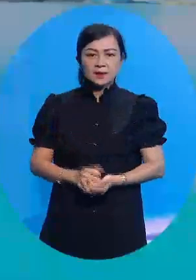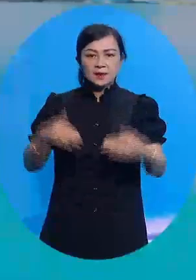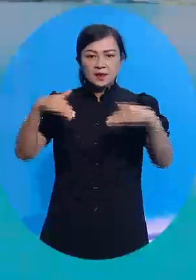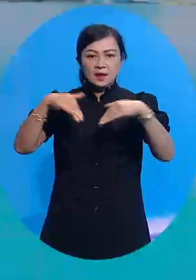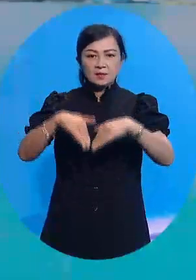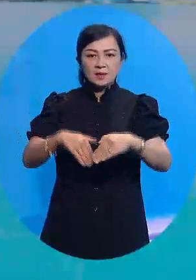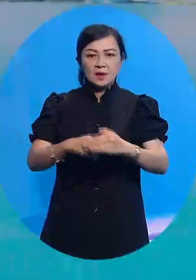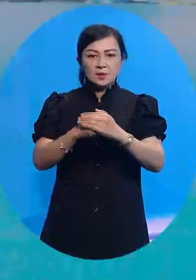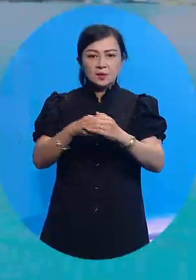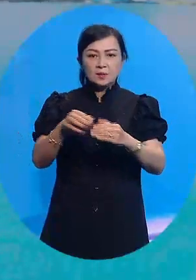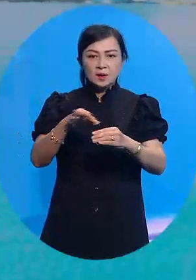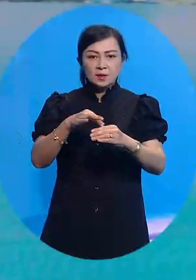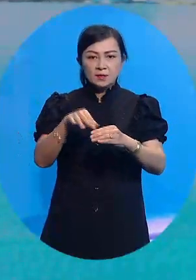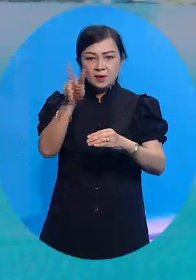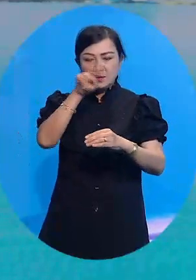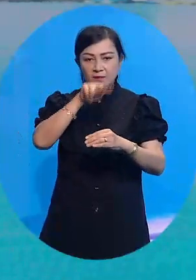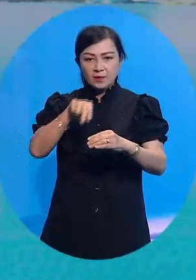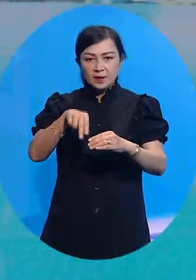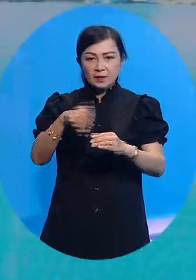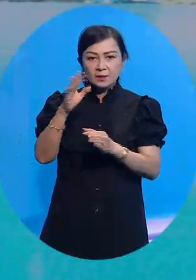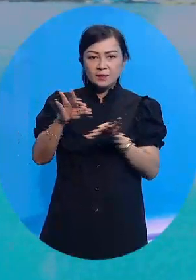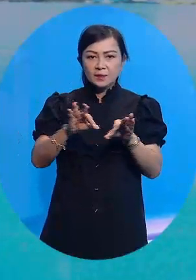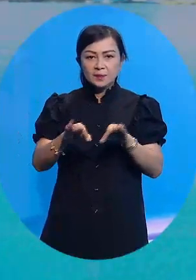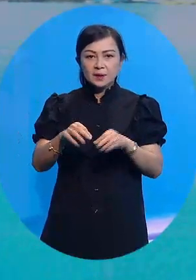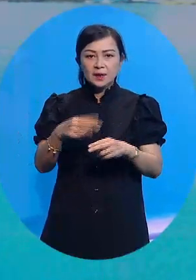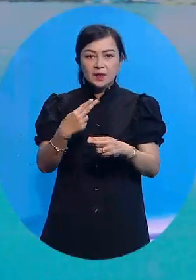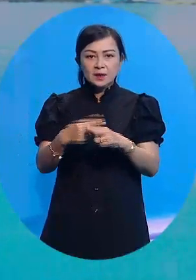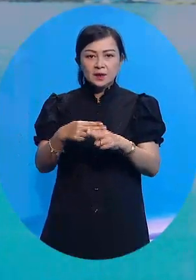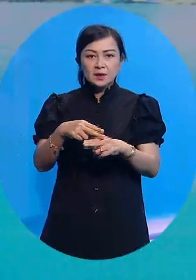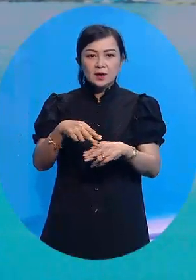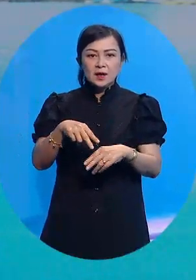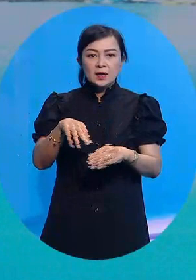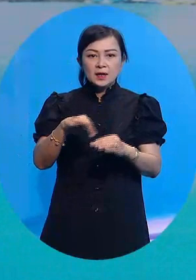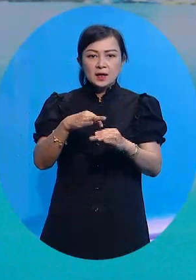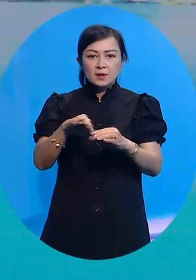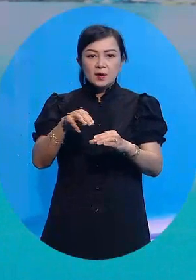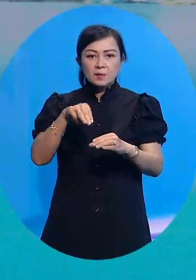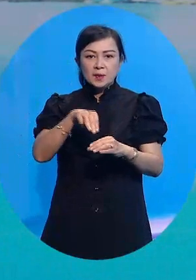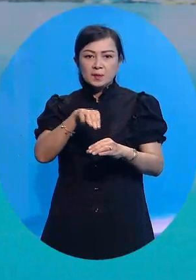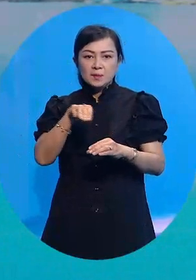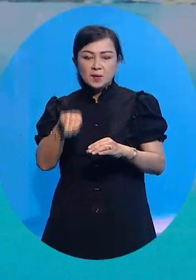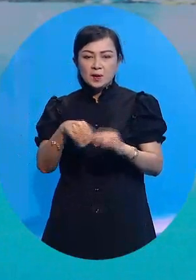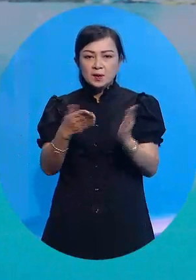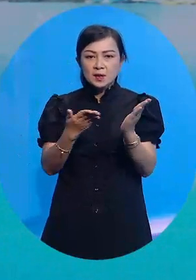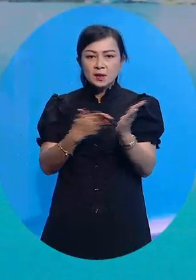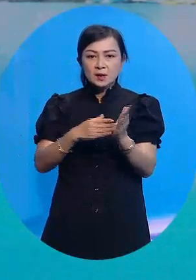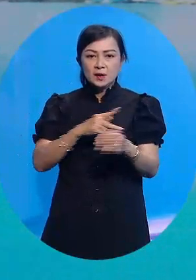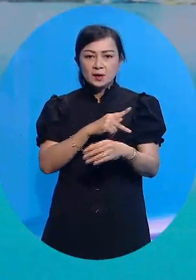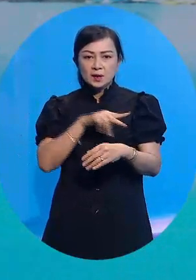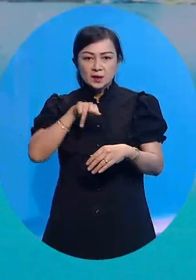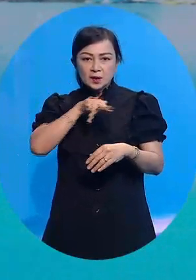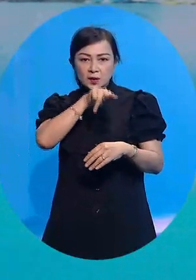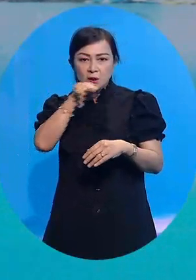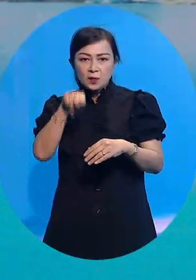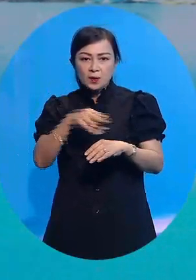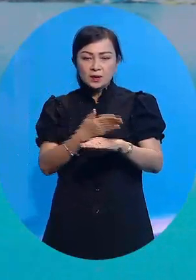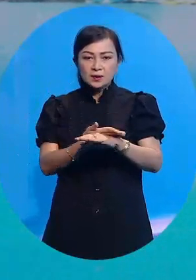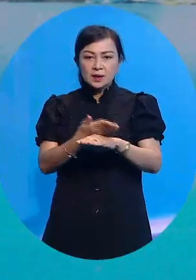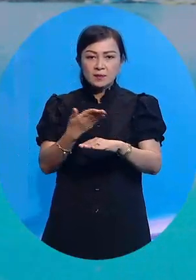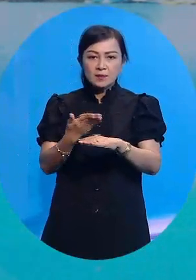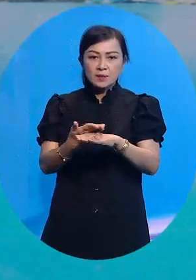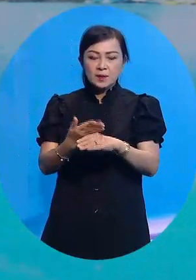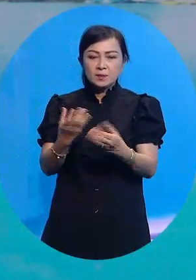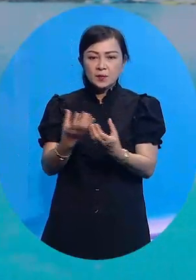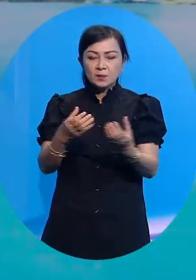Tham gia chương trình Tôn vinh cà phê Việt đang diễn ra tại thành phố Hồ Chí Minh, thương hiệu cà phê Midmore đã giới thiệu đến khách tham quan nhiều loại sản phẩm cà